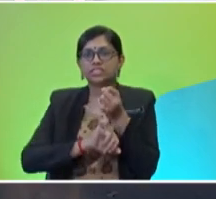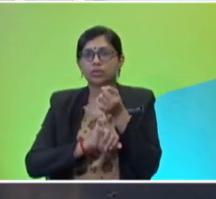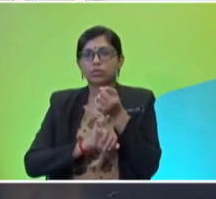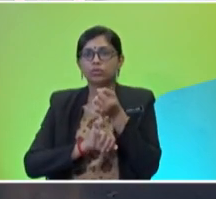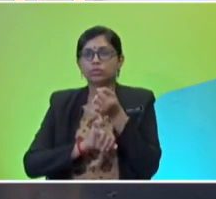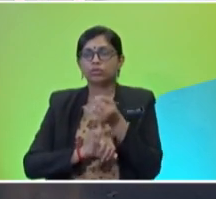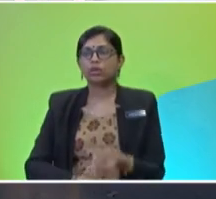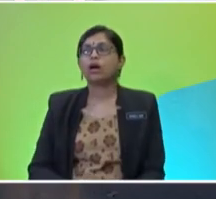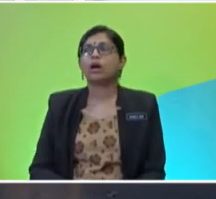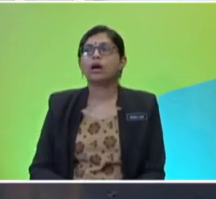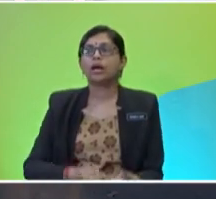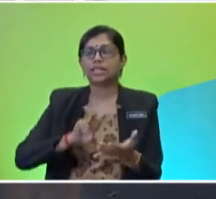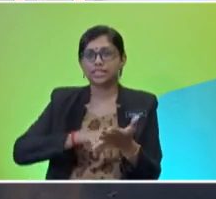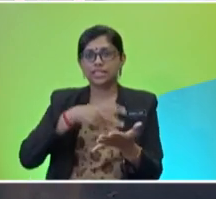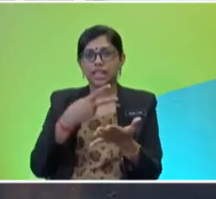terpijak. Nanti boleh